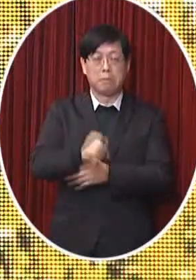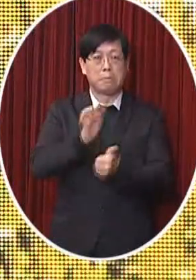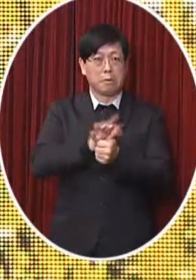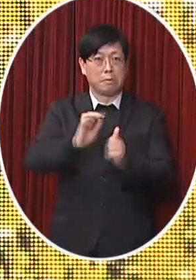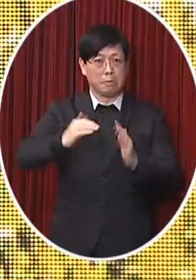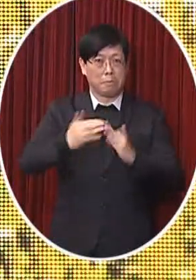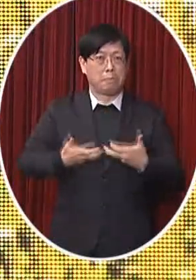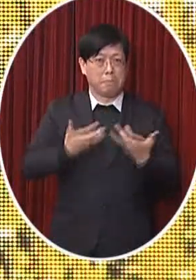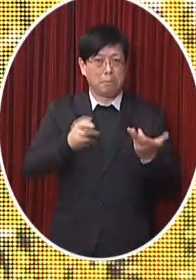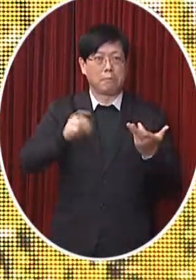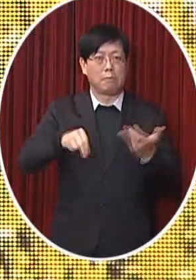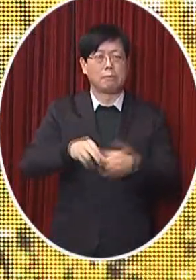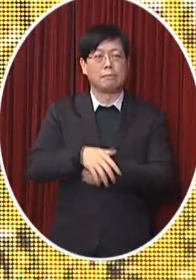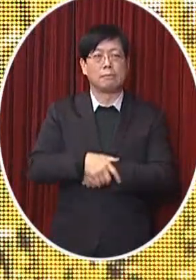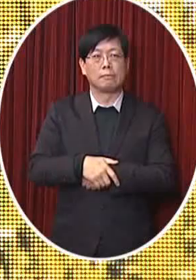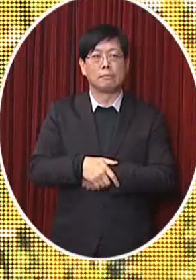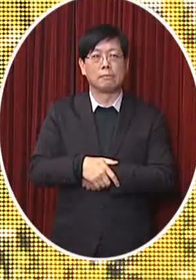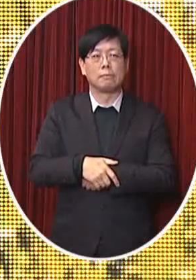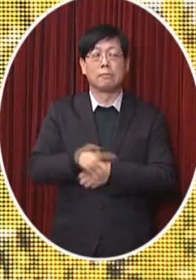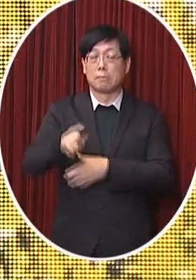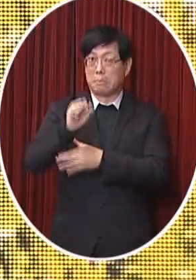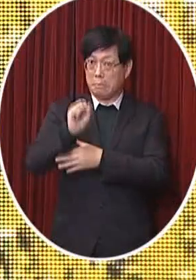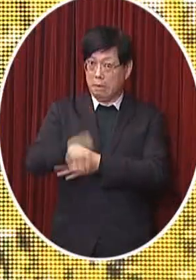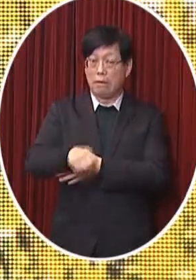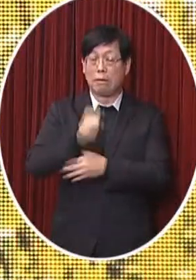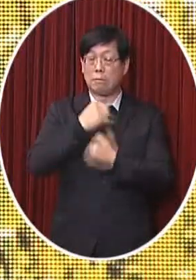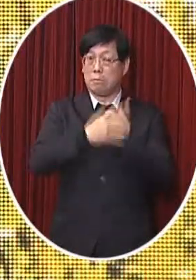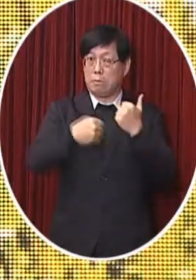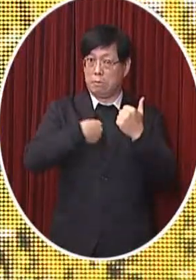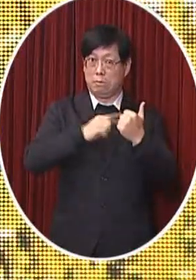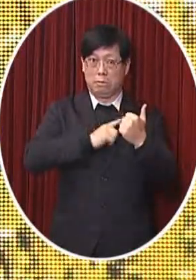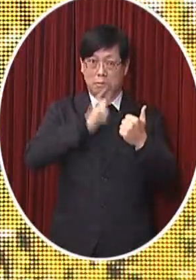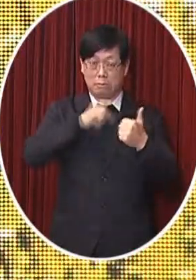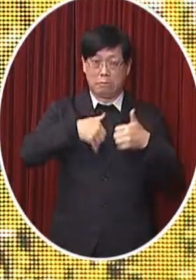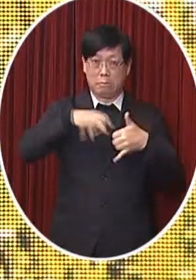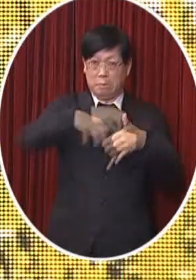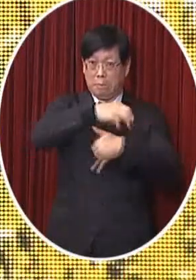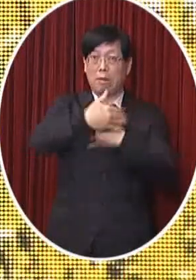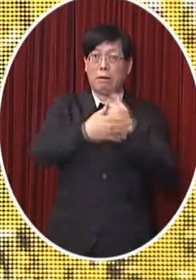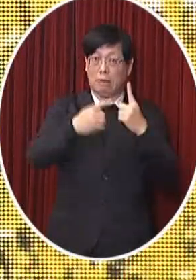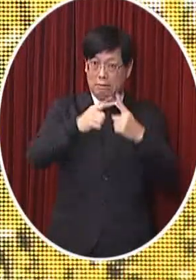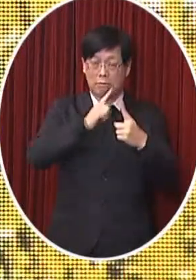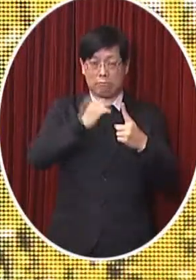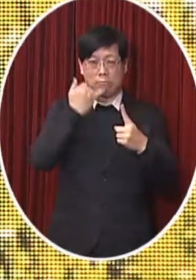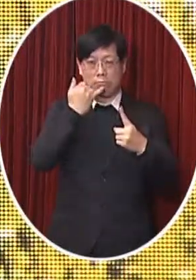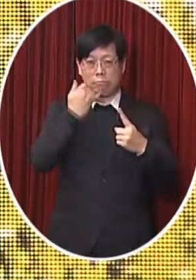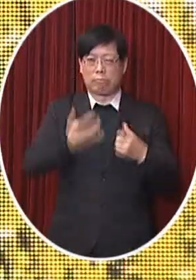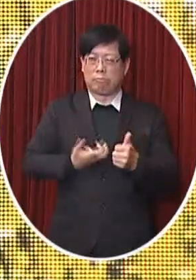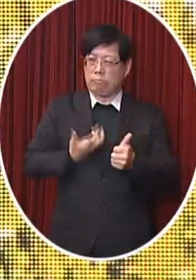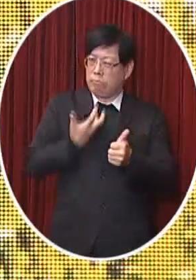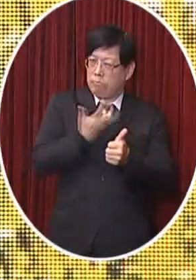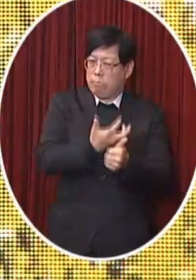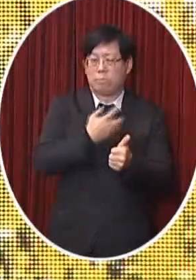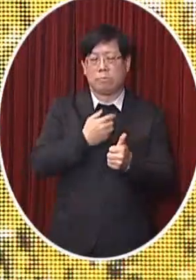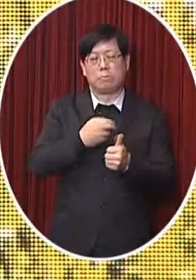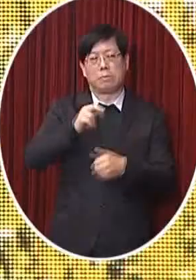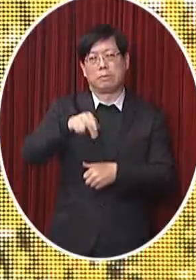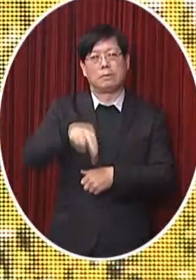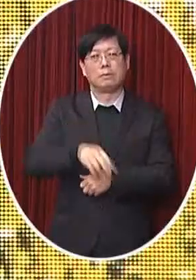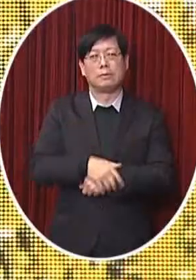家尽一份力，都愿意为守护我们身边所爱的人不计代价拼尽全